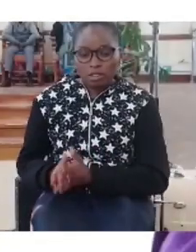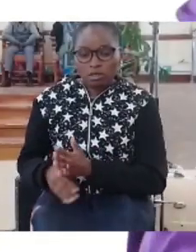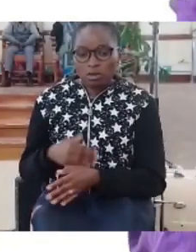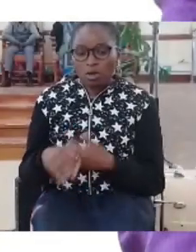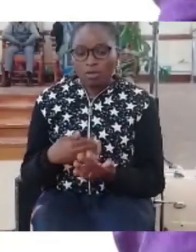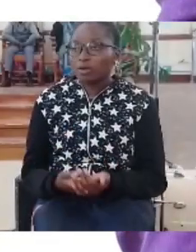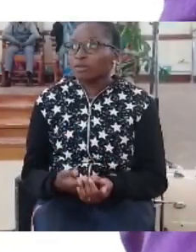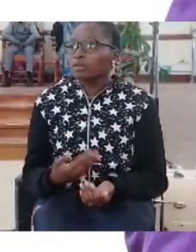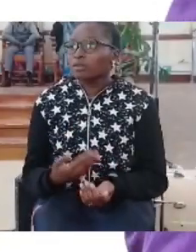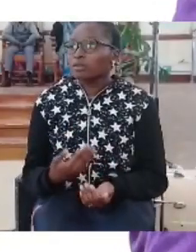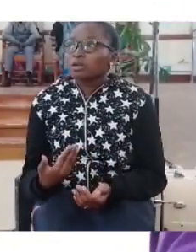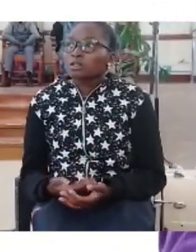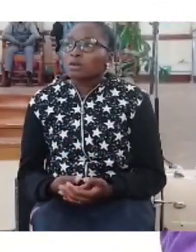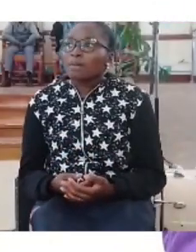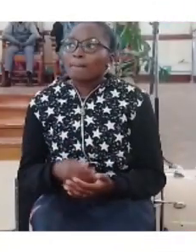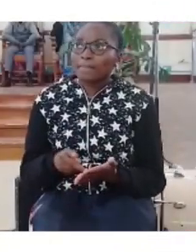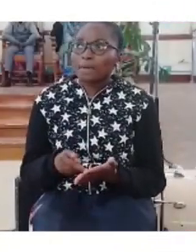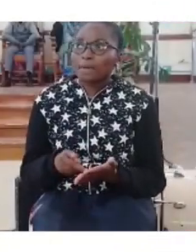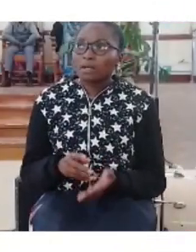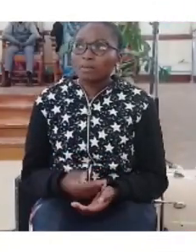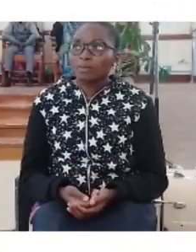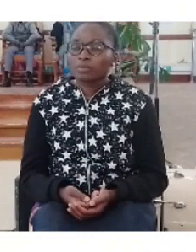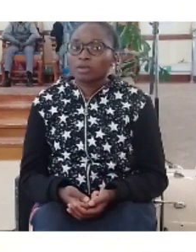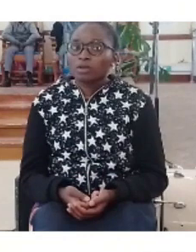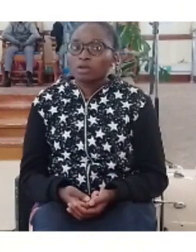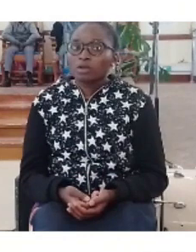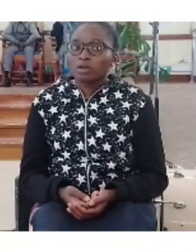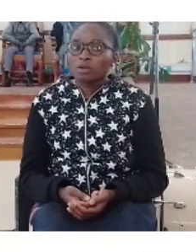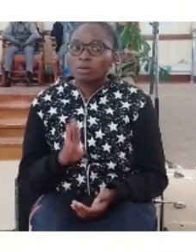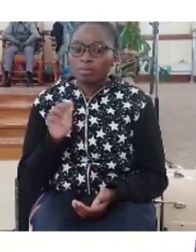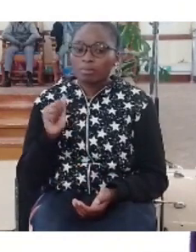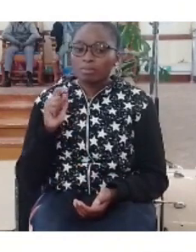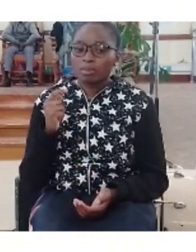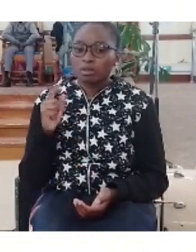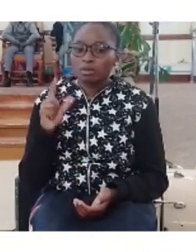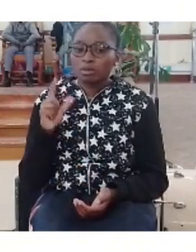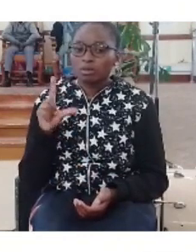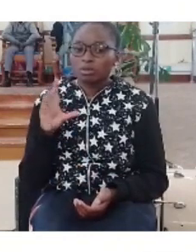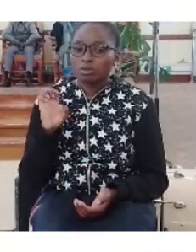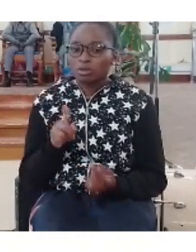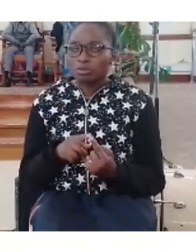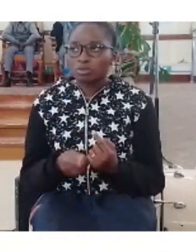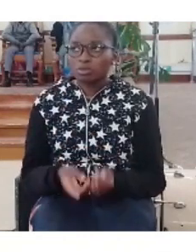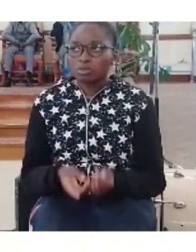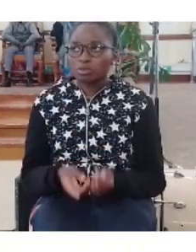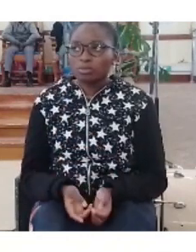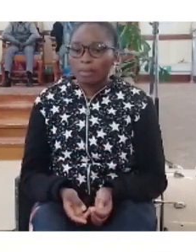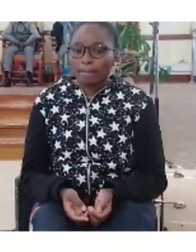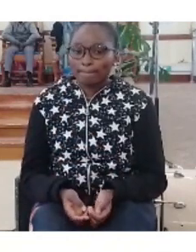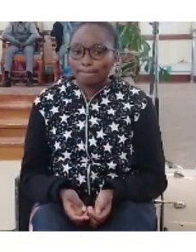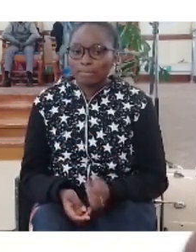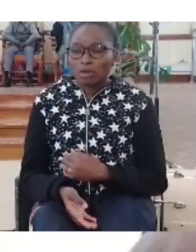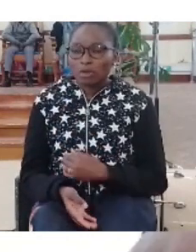ucio ndukanerihirie leave the battle to God tondu Esteri atwikire wa gucokerio